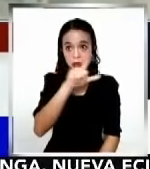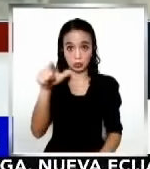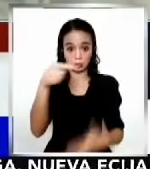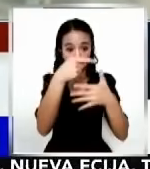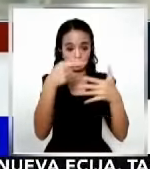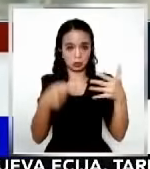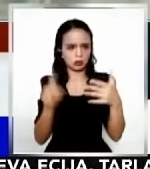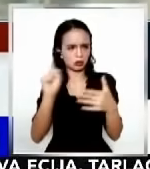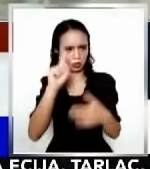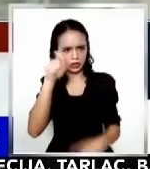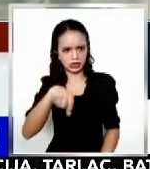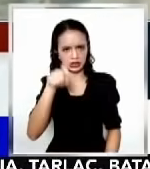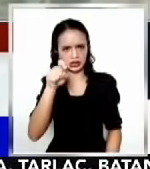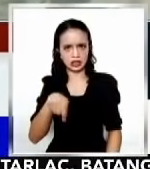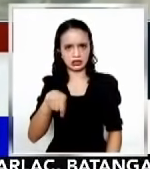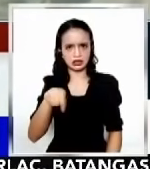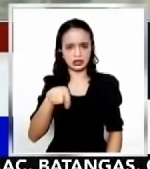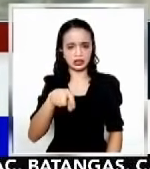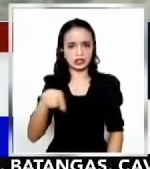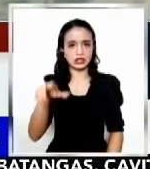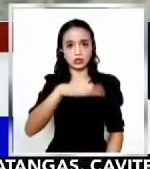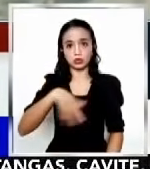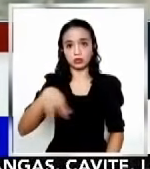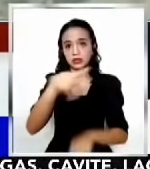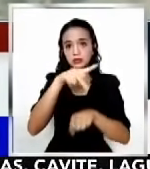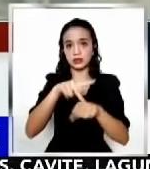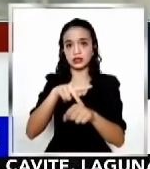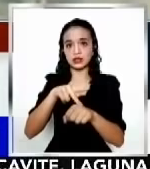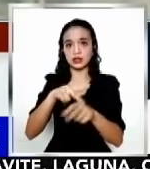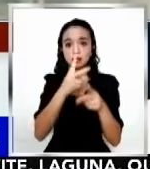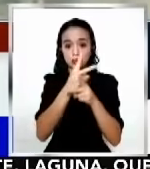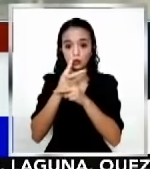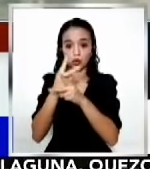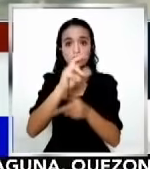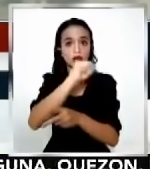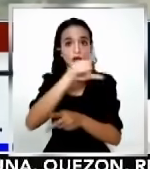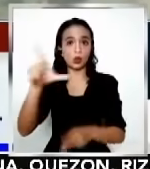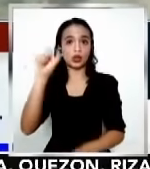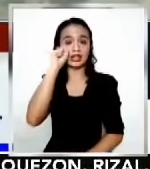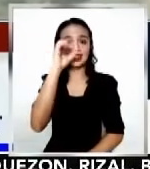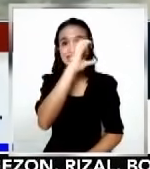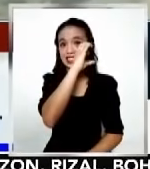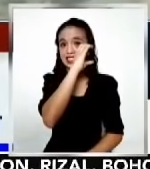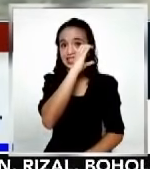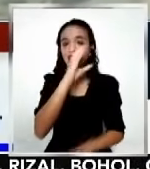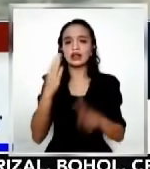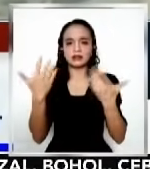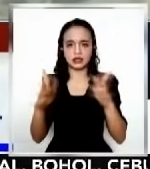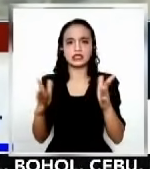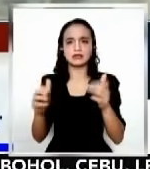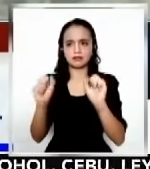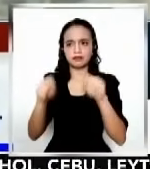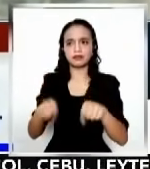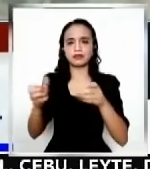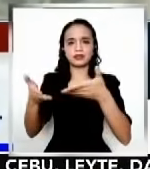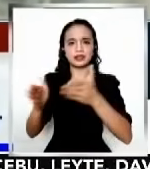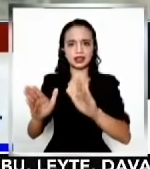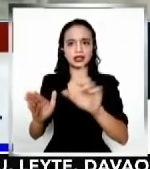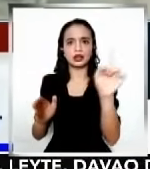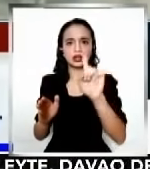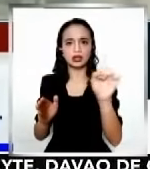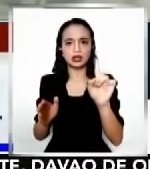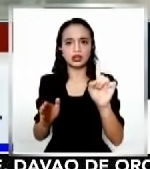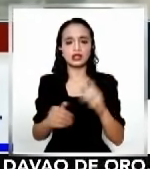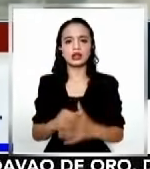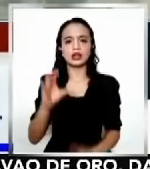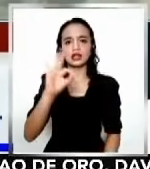ating bansa na protektahan ang mga senior citizen, ay binigyan na po natin ang go signal no ng FDA, ang DOH,